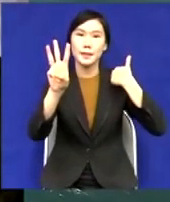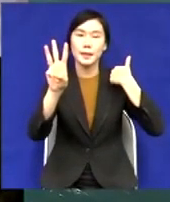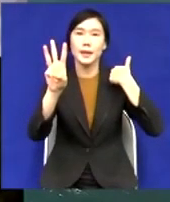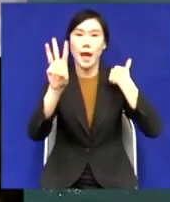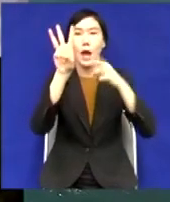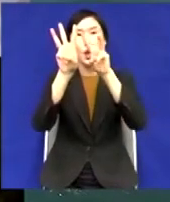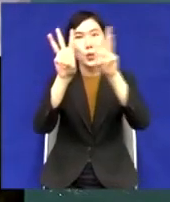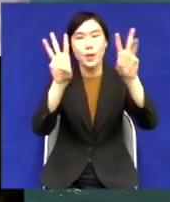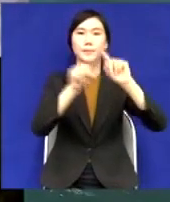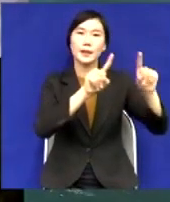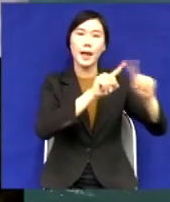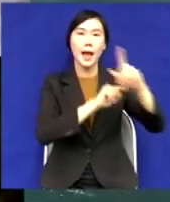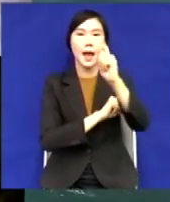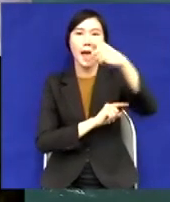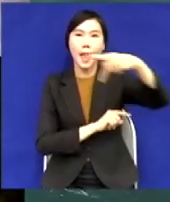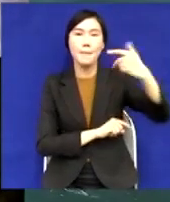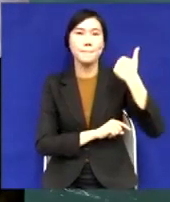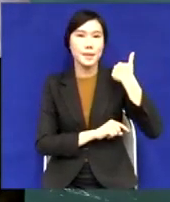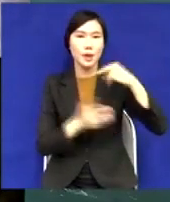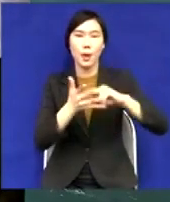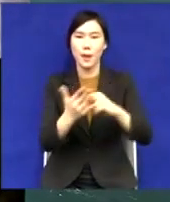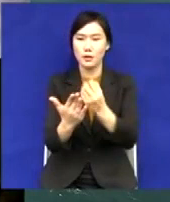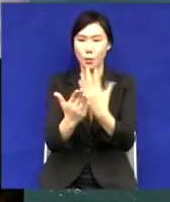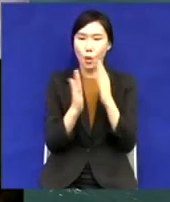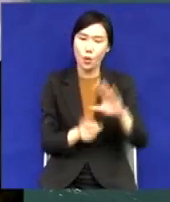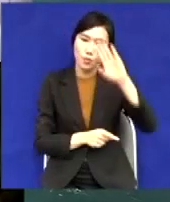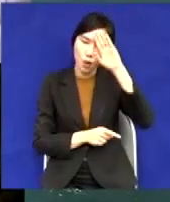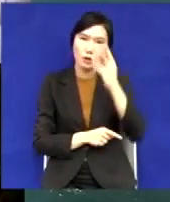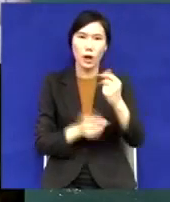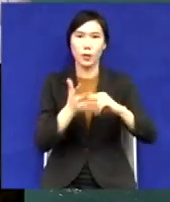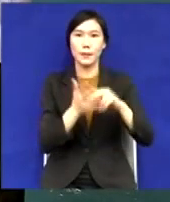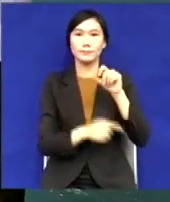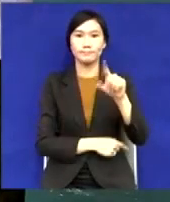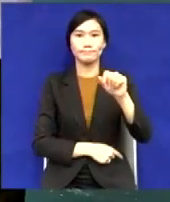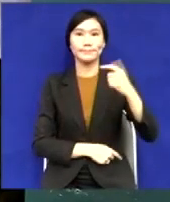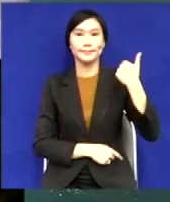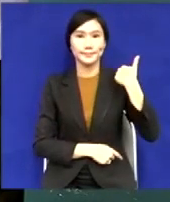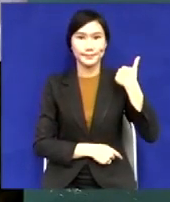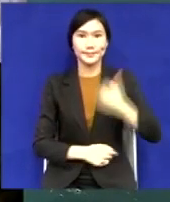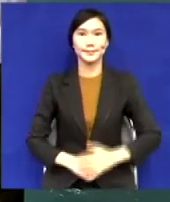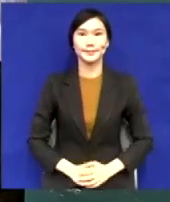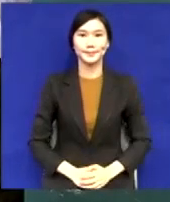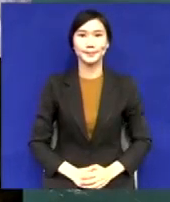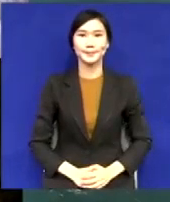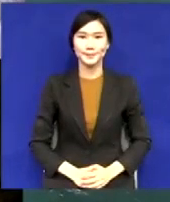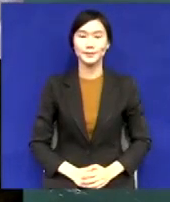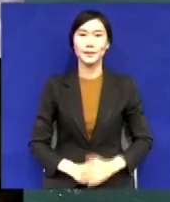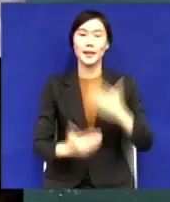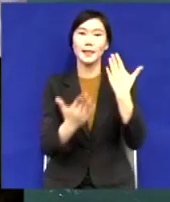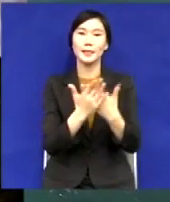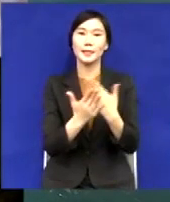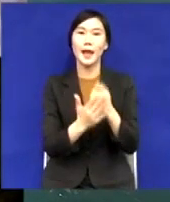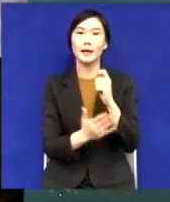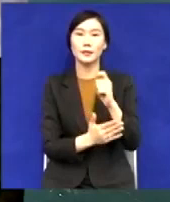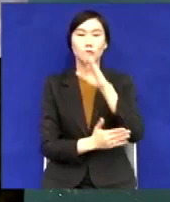บเบสผ่านทางแอปพลิเคชันก็จะทำให้ระบบรายงานเนี่ยรวดเร็วยิ่งขึ้นรวมทั้งการที่เรียกว่าการเคลมเงินคืนจากสปส